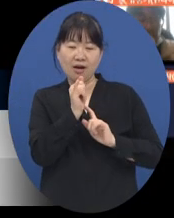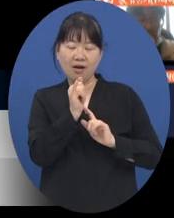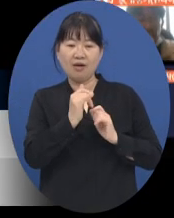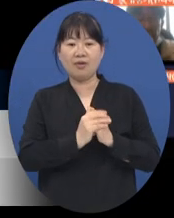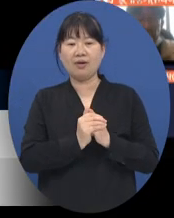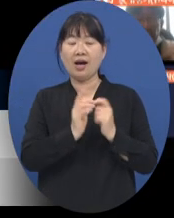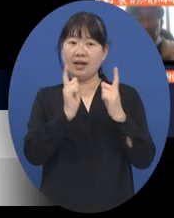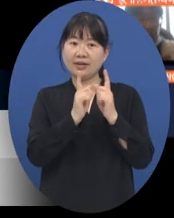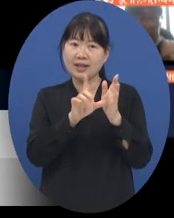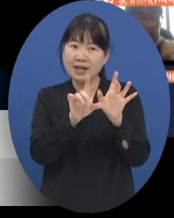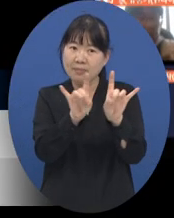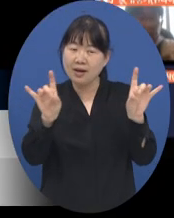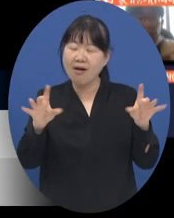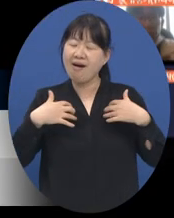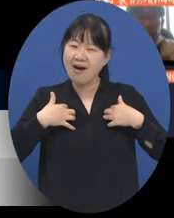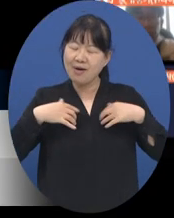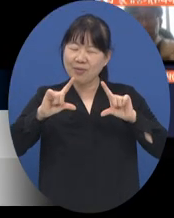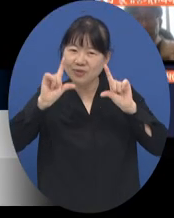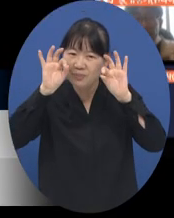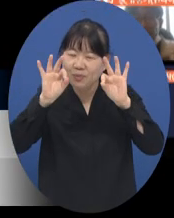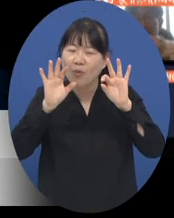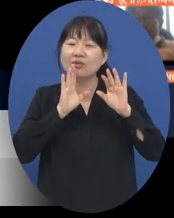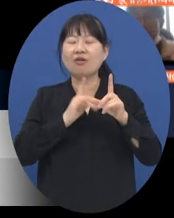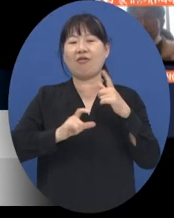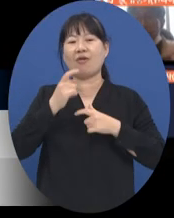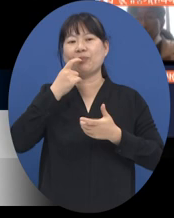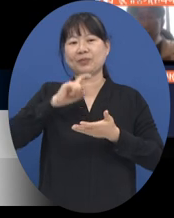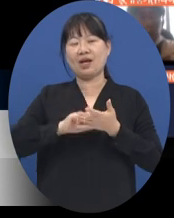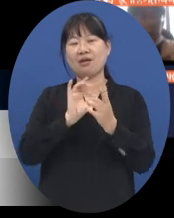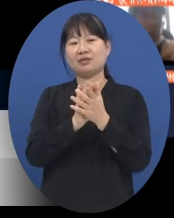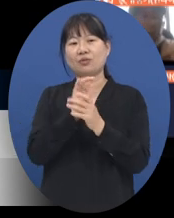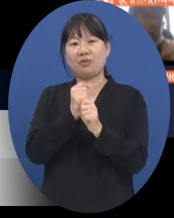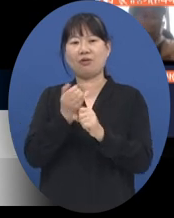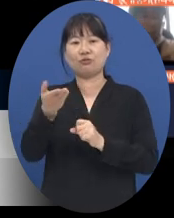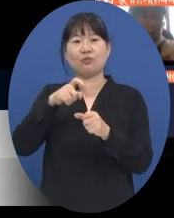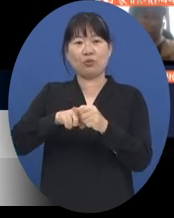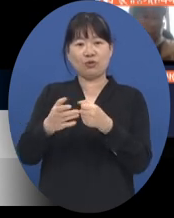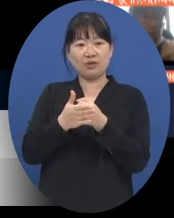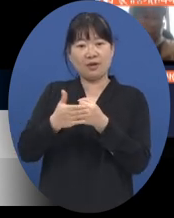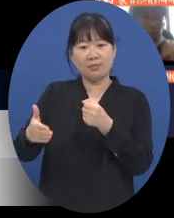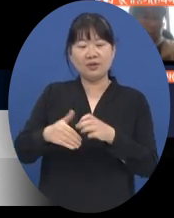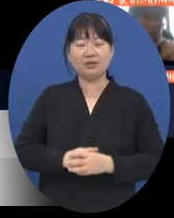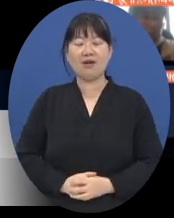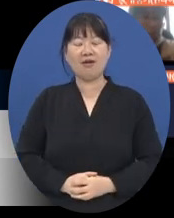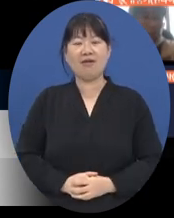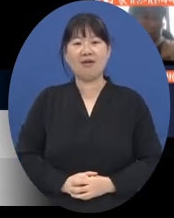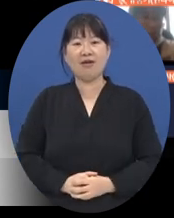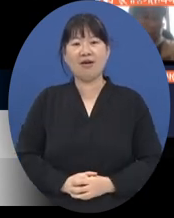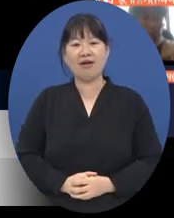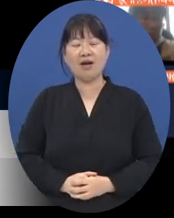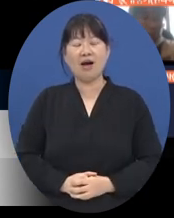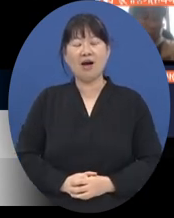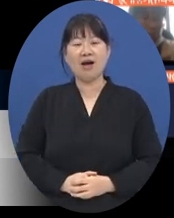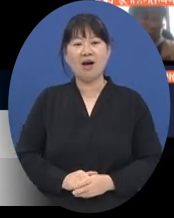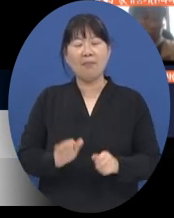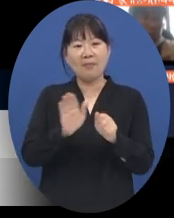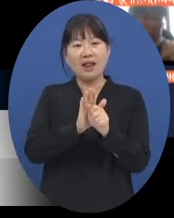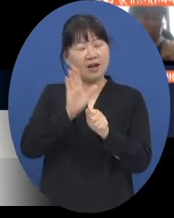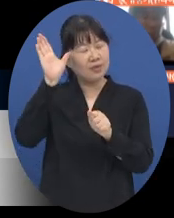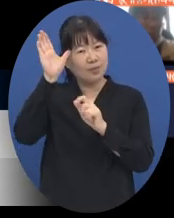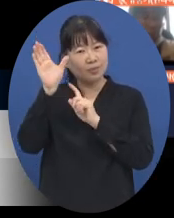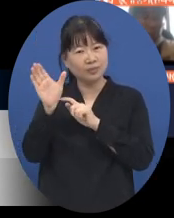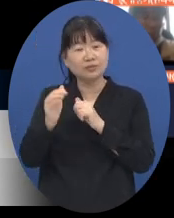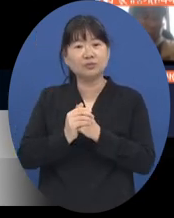때마다 반가워하는 모습을 보고 조금 더 쉽게 친구를 만들어주고 싶어서 국내 유일 반려동물 사회화